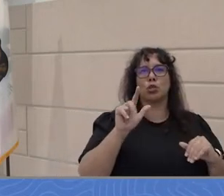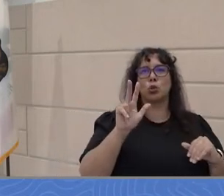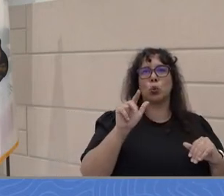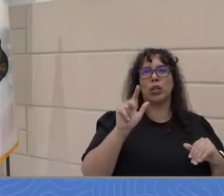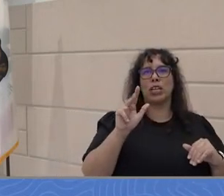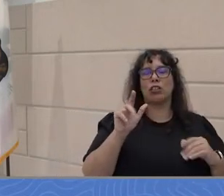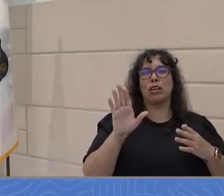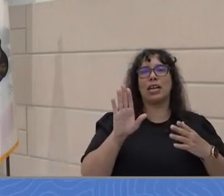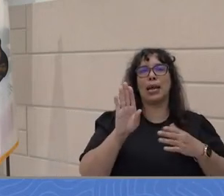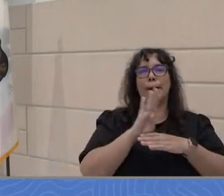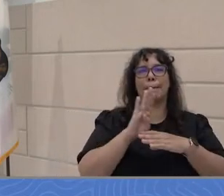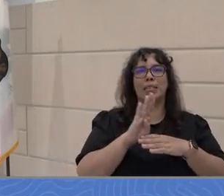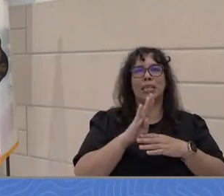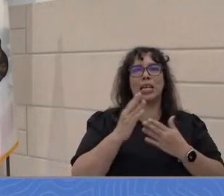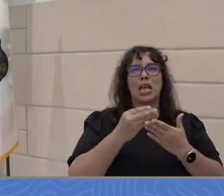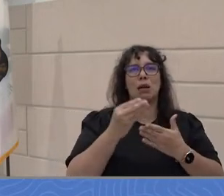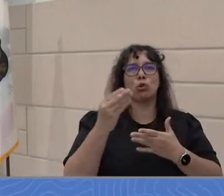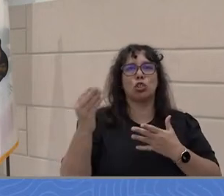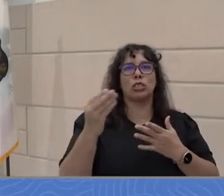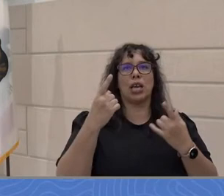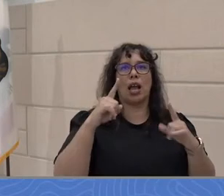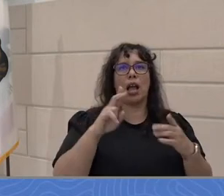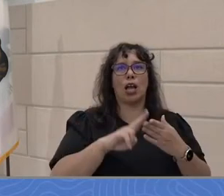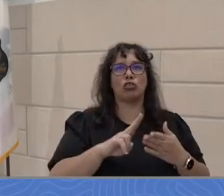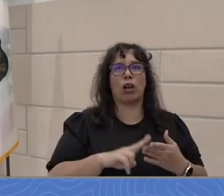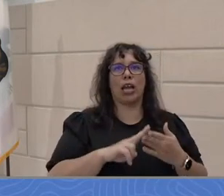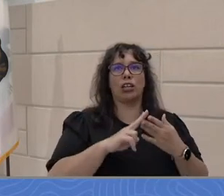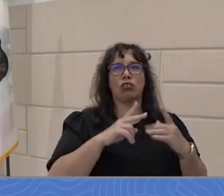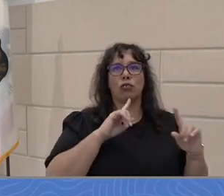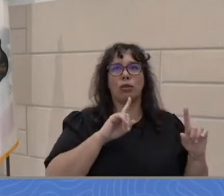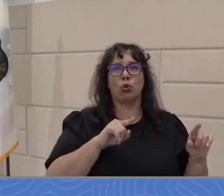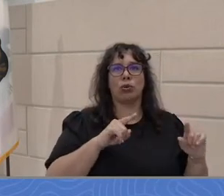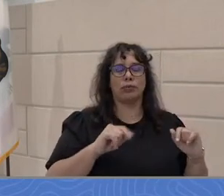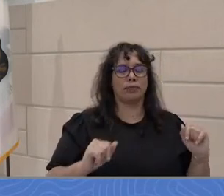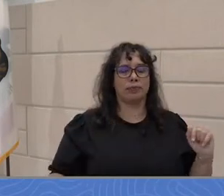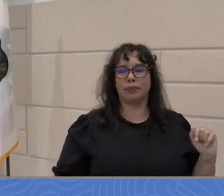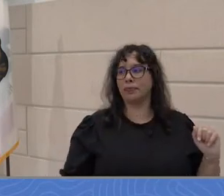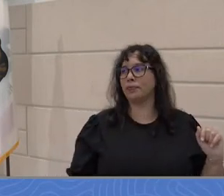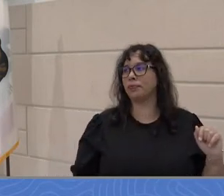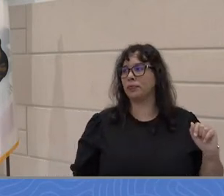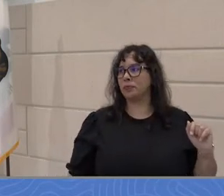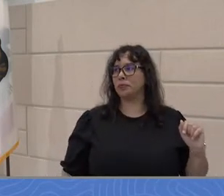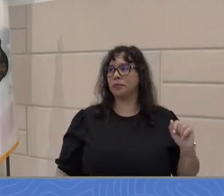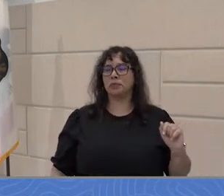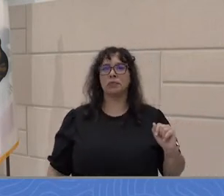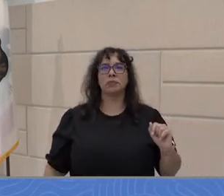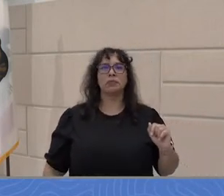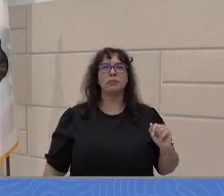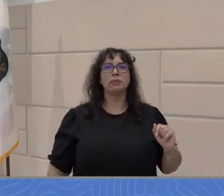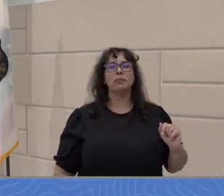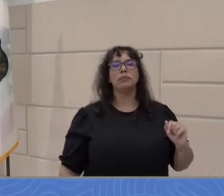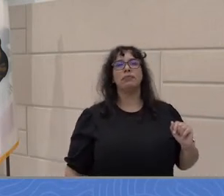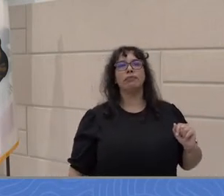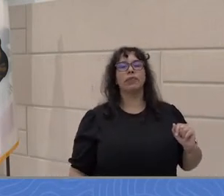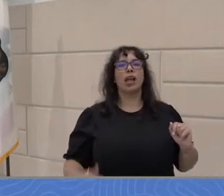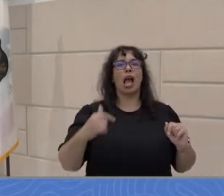ង់ជជែកអំពីការចុះកុងត្រារបាយការណ៍តាក់ទងនឹងការទិញដូរនិងចុះកុង